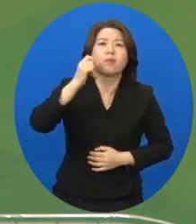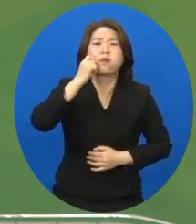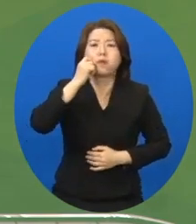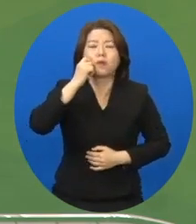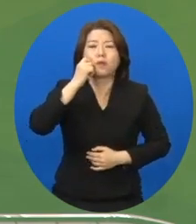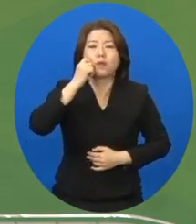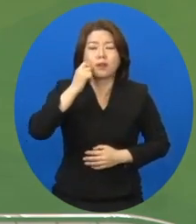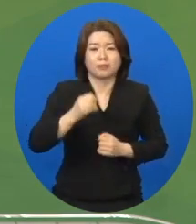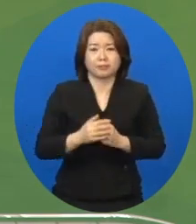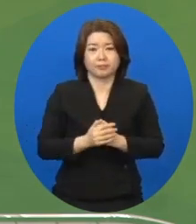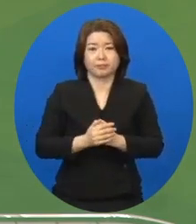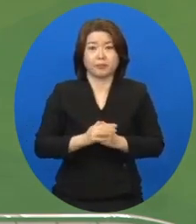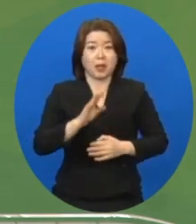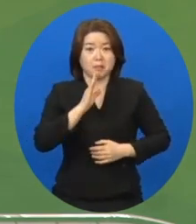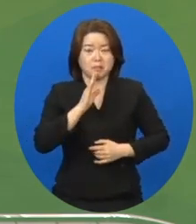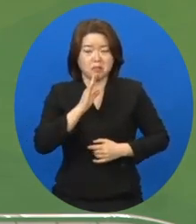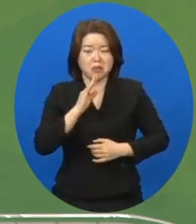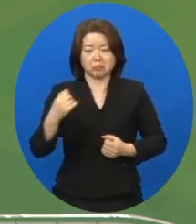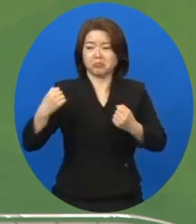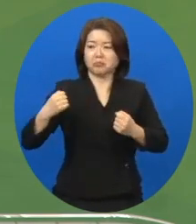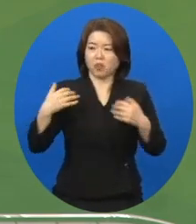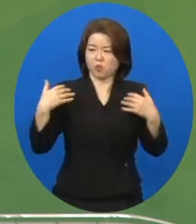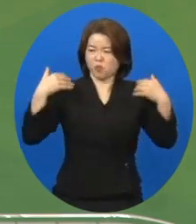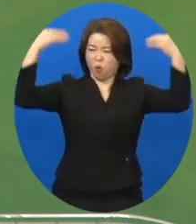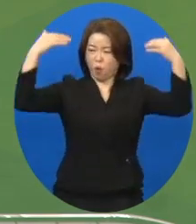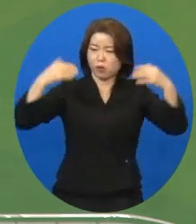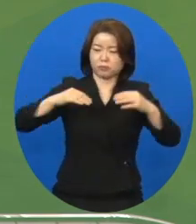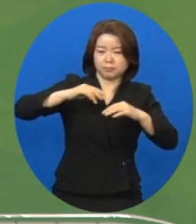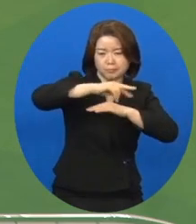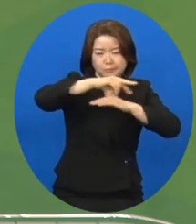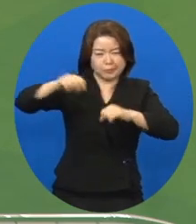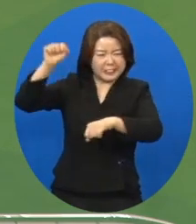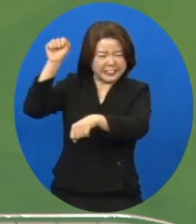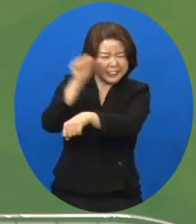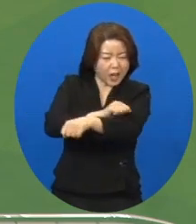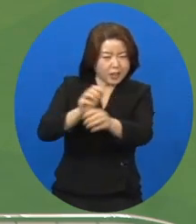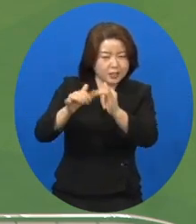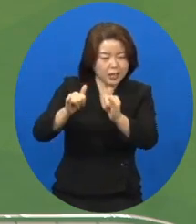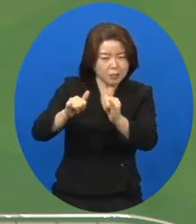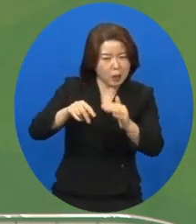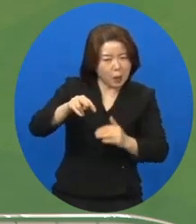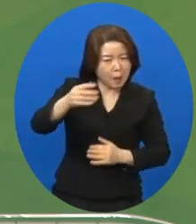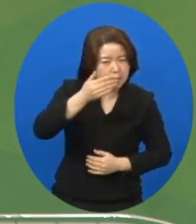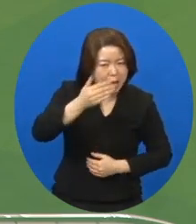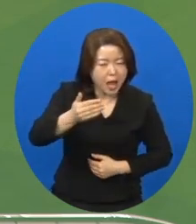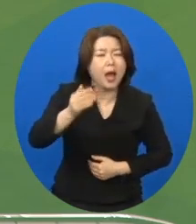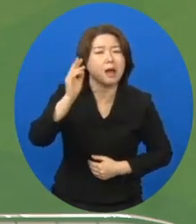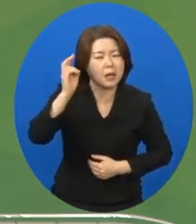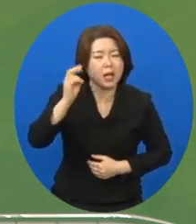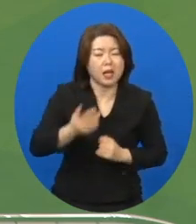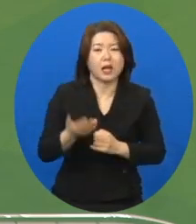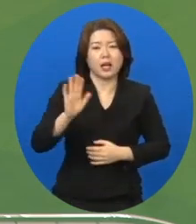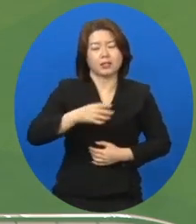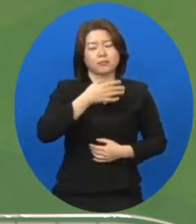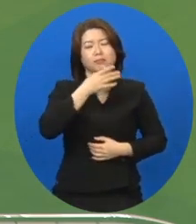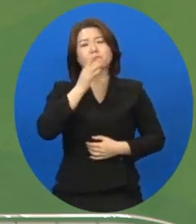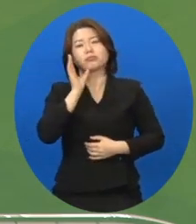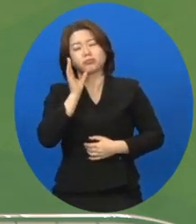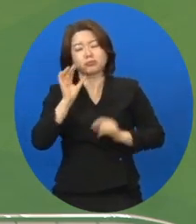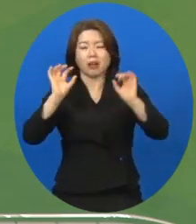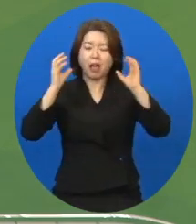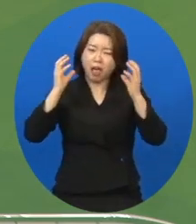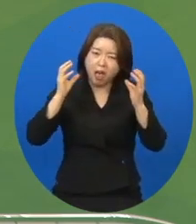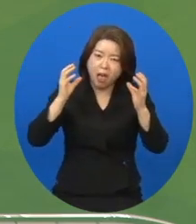물론 장정들 중에는 헤엄을 잘 치는 사람은 건널 수 있겠지만 노약자,